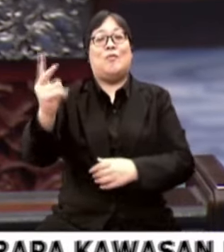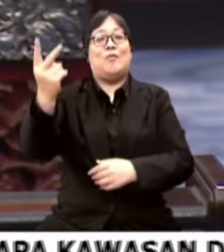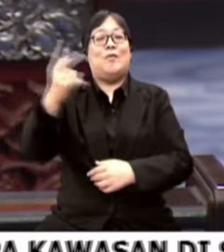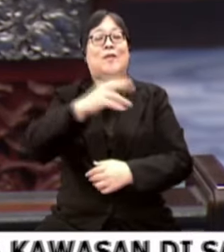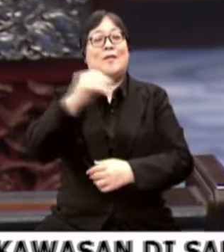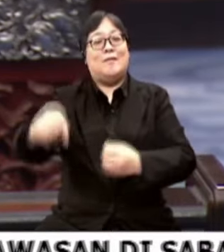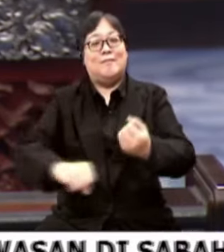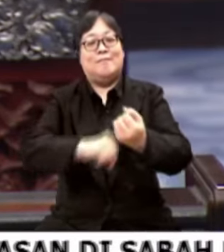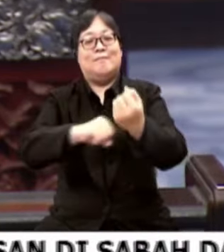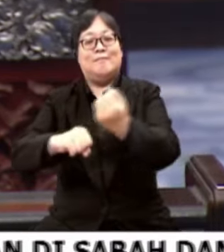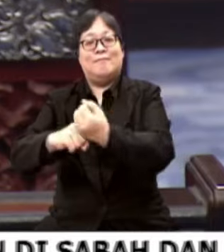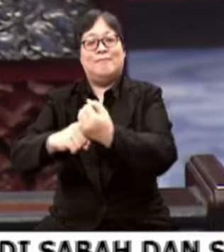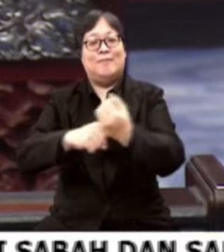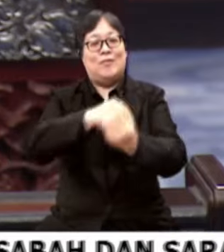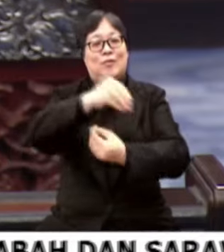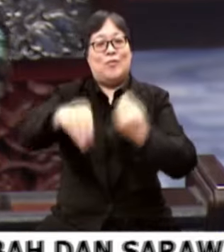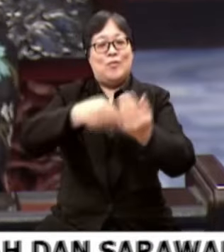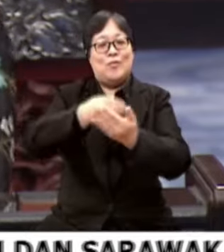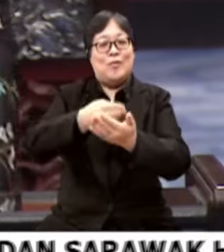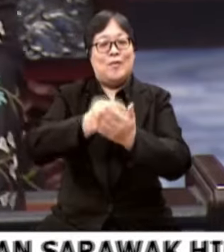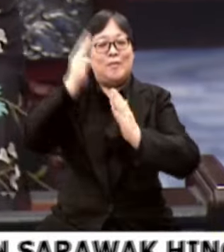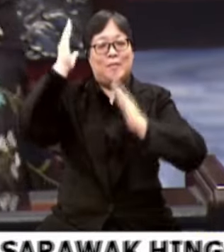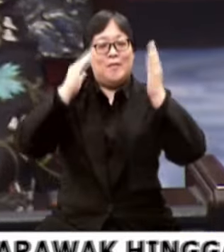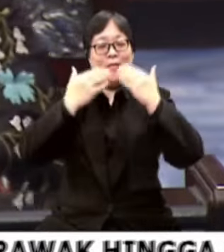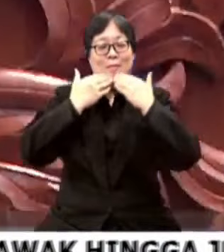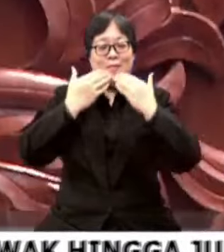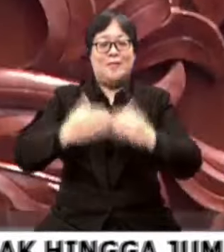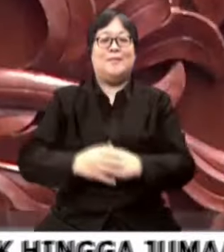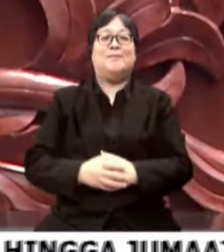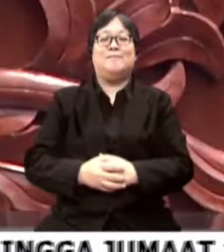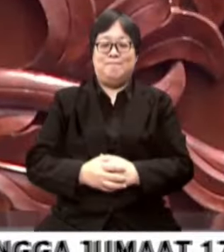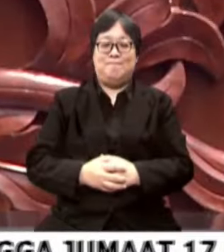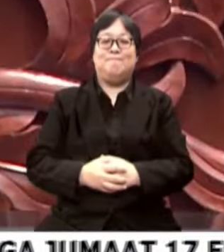menyumbang kepada aliran ekonomi negara Terima kasih